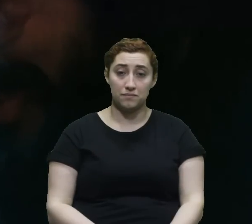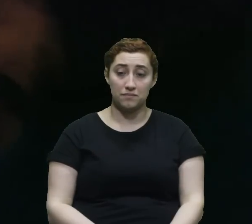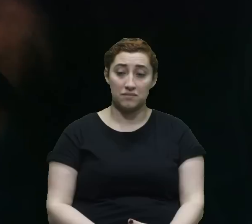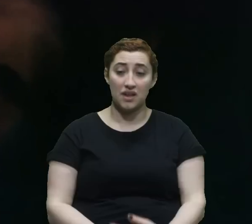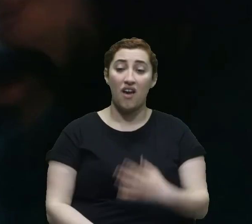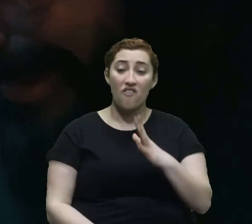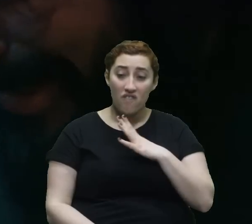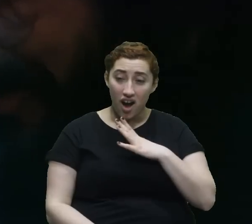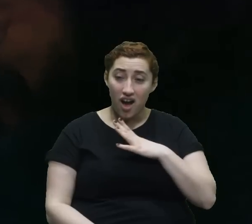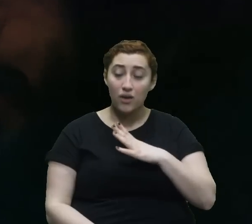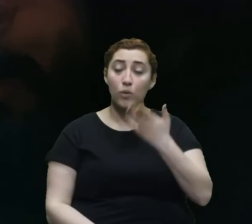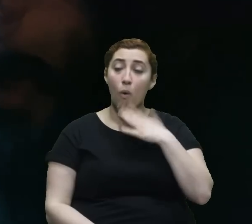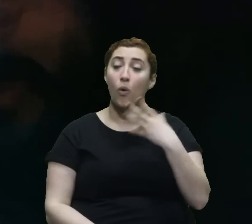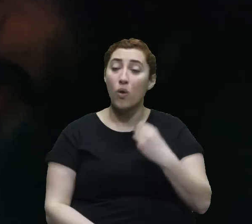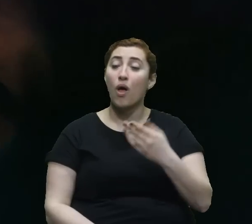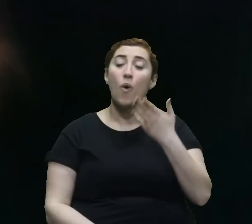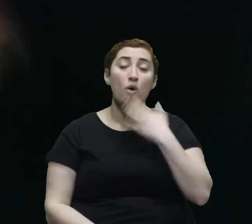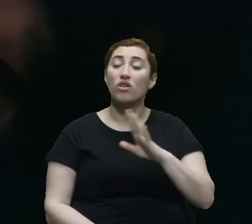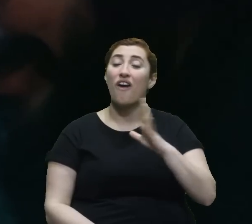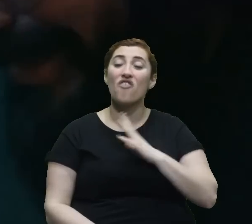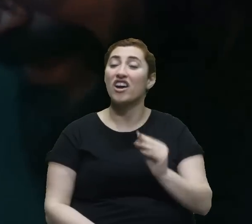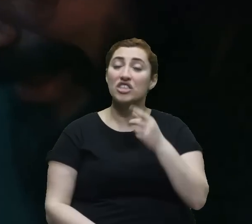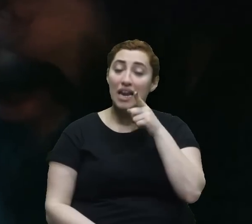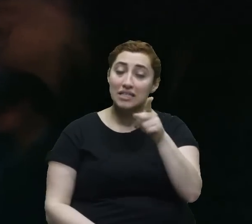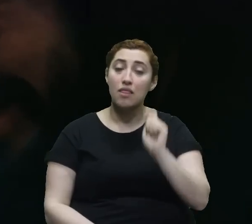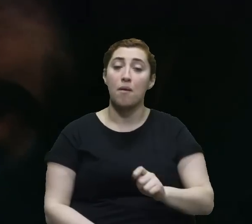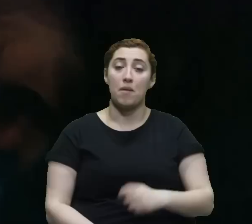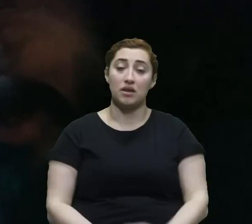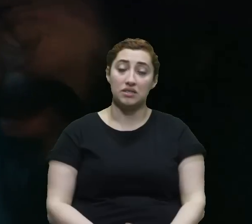Vardan yok eden, yoktan var eden sensin.